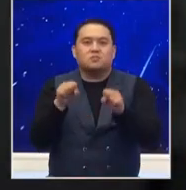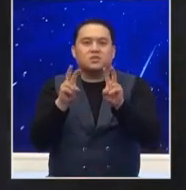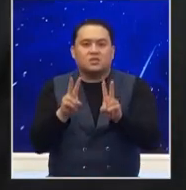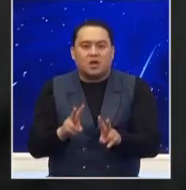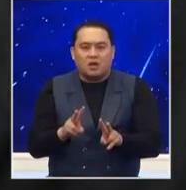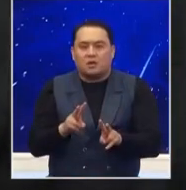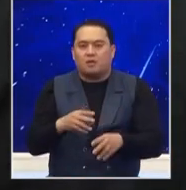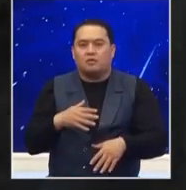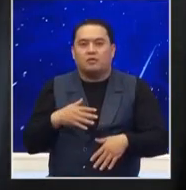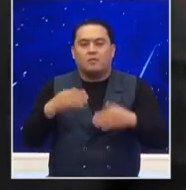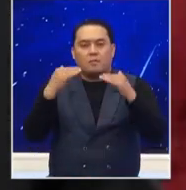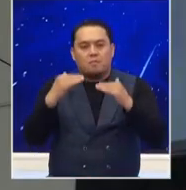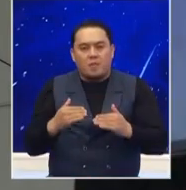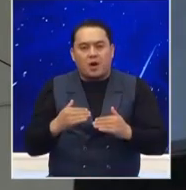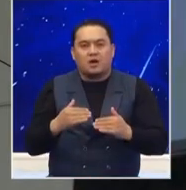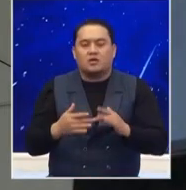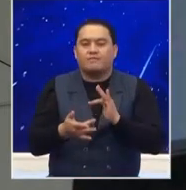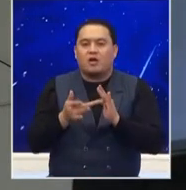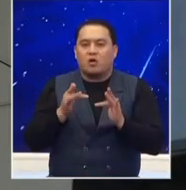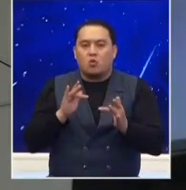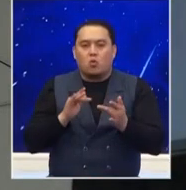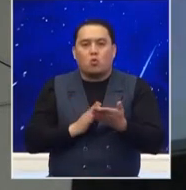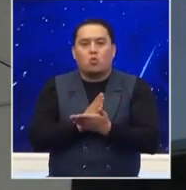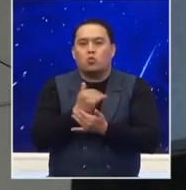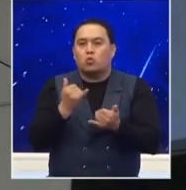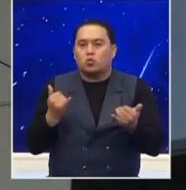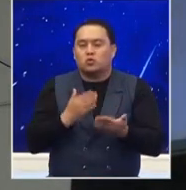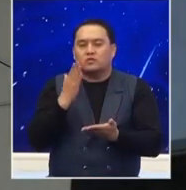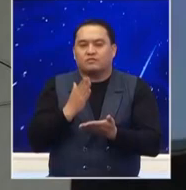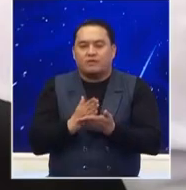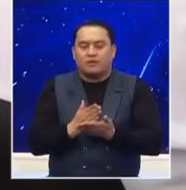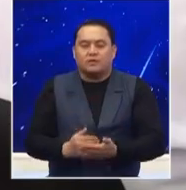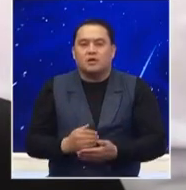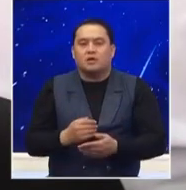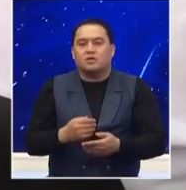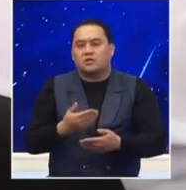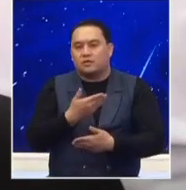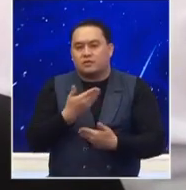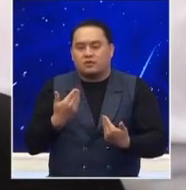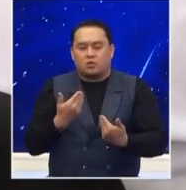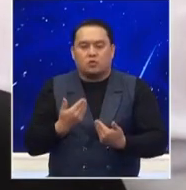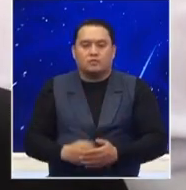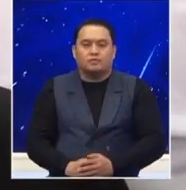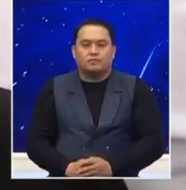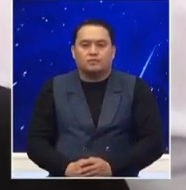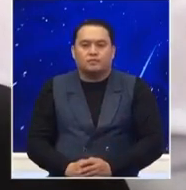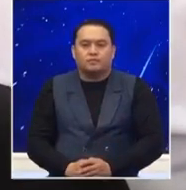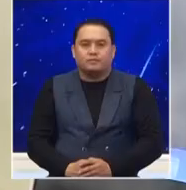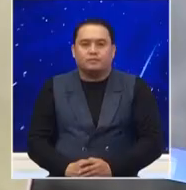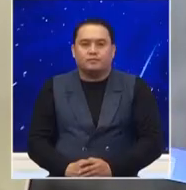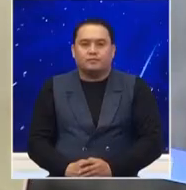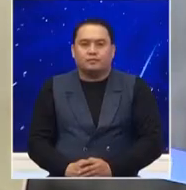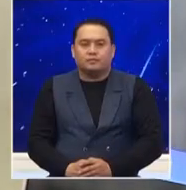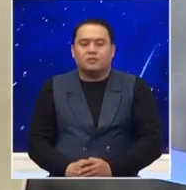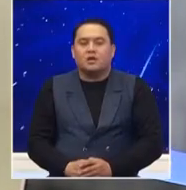это низкий показатель, ведь система онлайн-доступа к госуслугам имеет свои преимущества, избавляя граждан от поездок в центр обслуживания